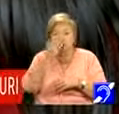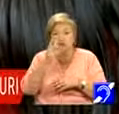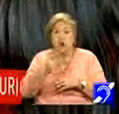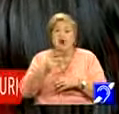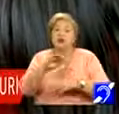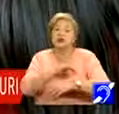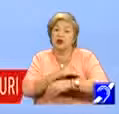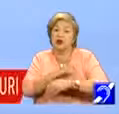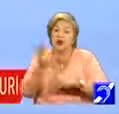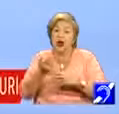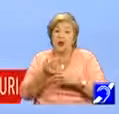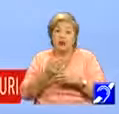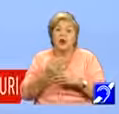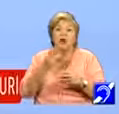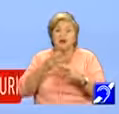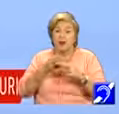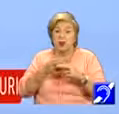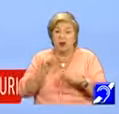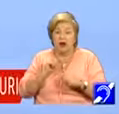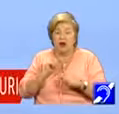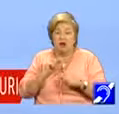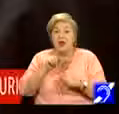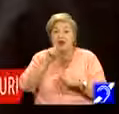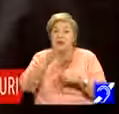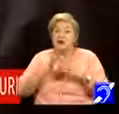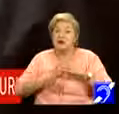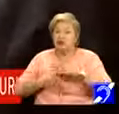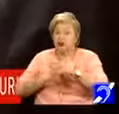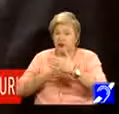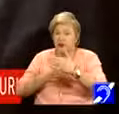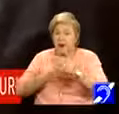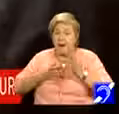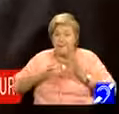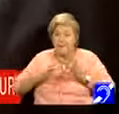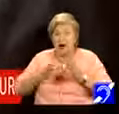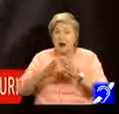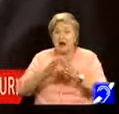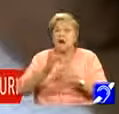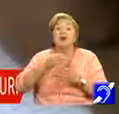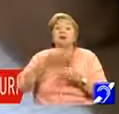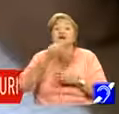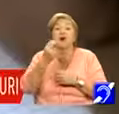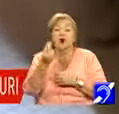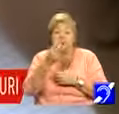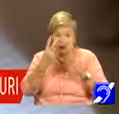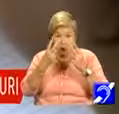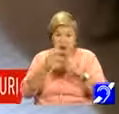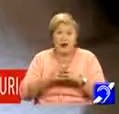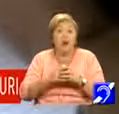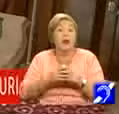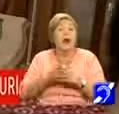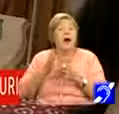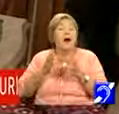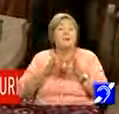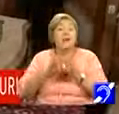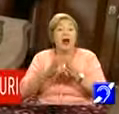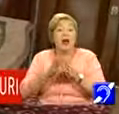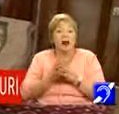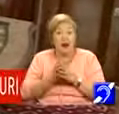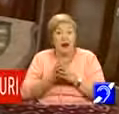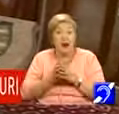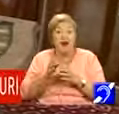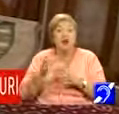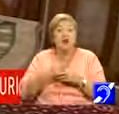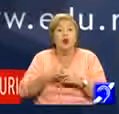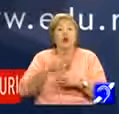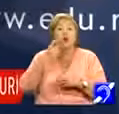de incidență în localitate. Voi susține în paralel cu o precizare importantă, în paralel cu amplificarea procesului de